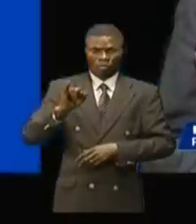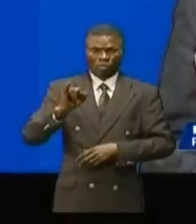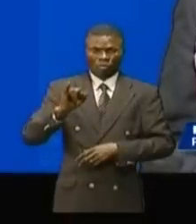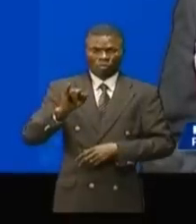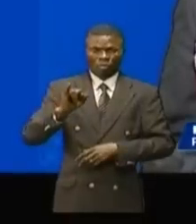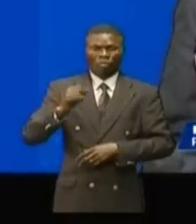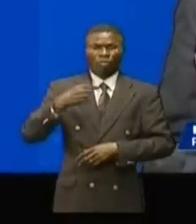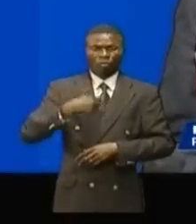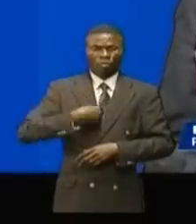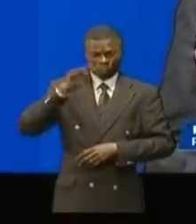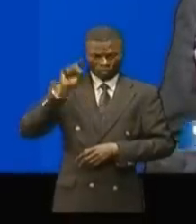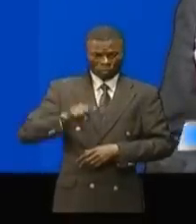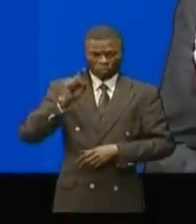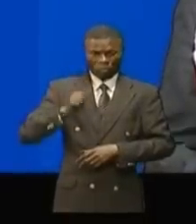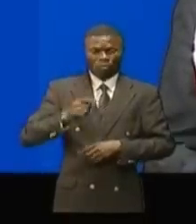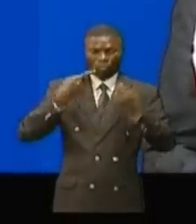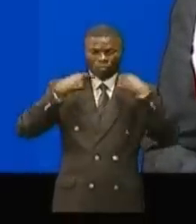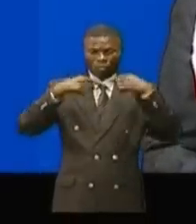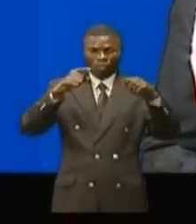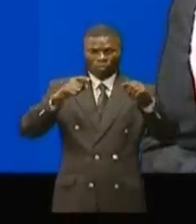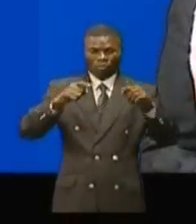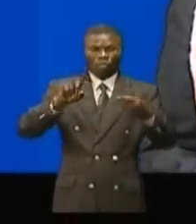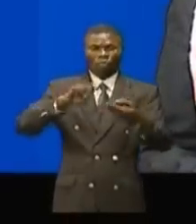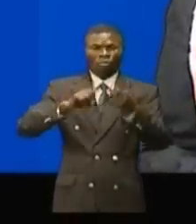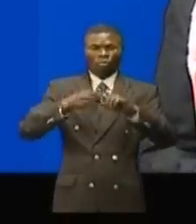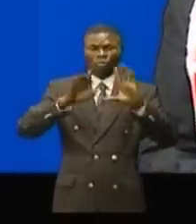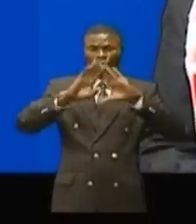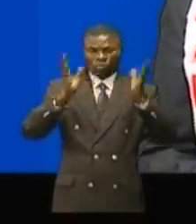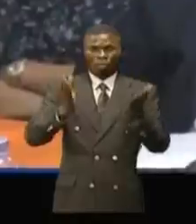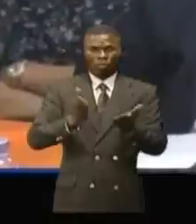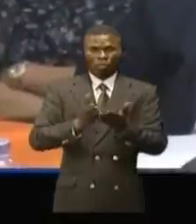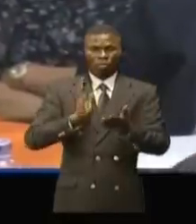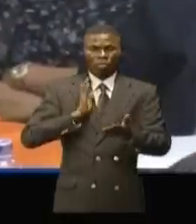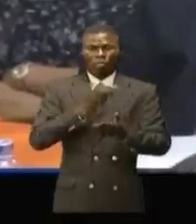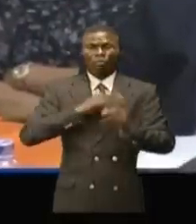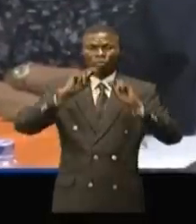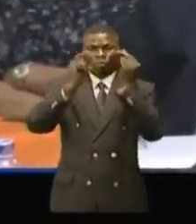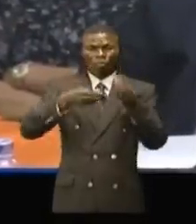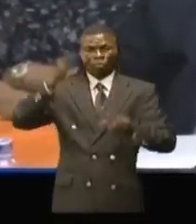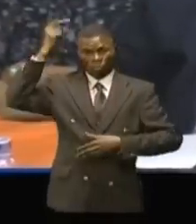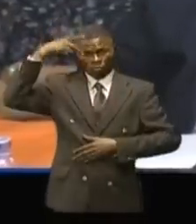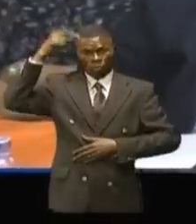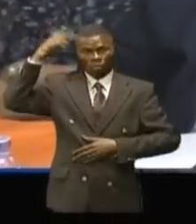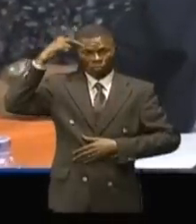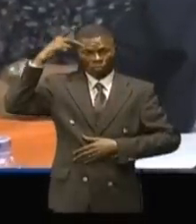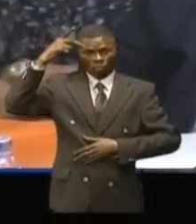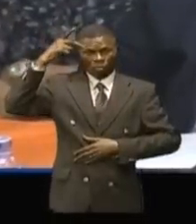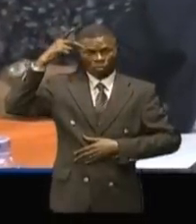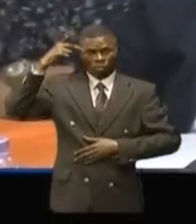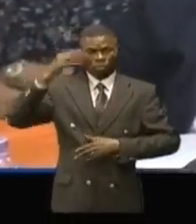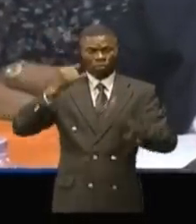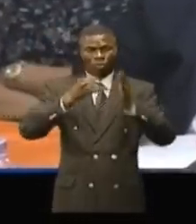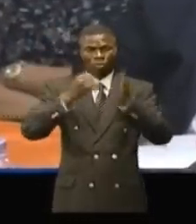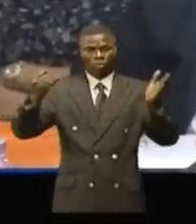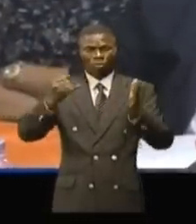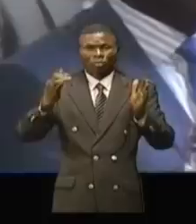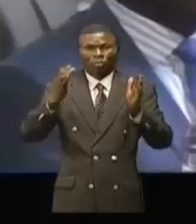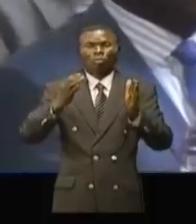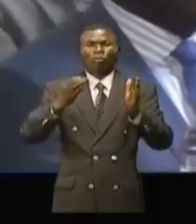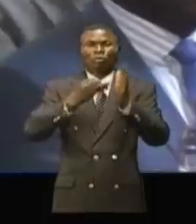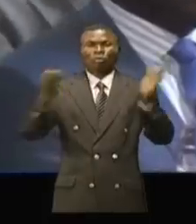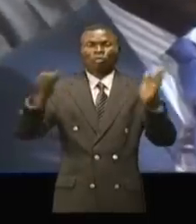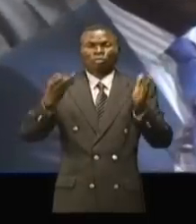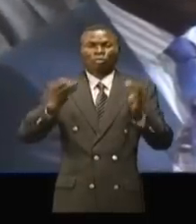Je me dois de rappeler à nos compatriotes que notre regroupement politique, qui compte 70 partis